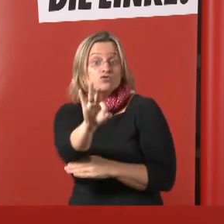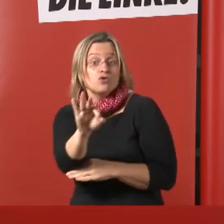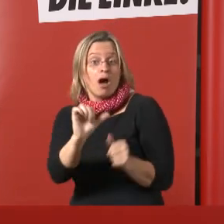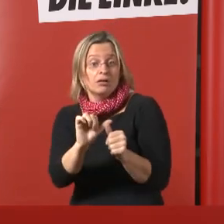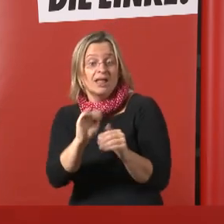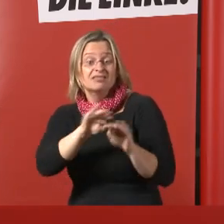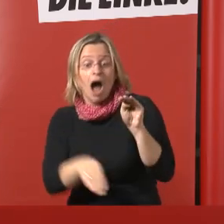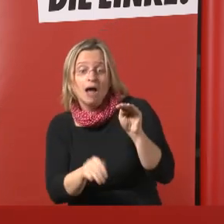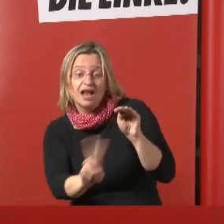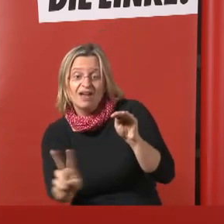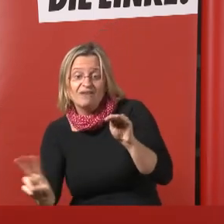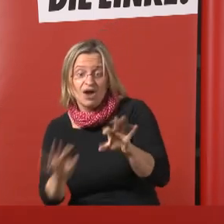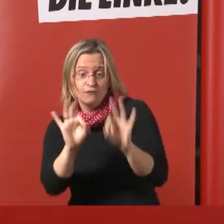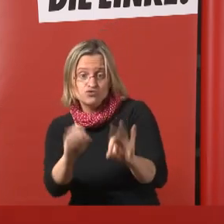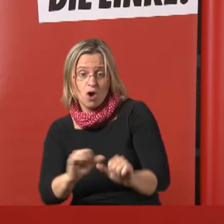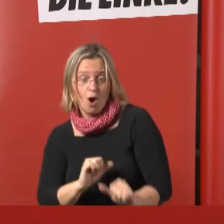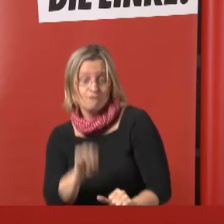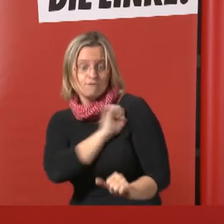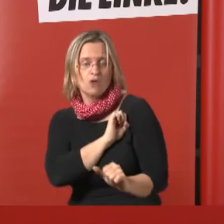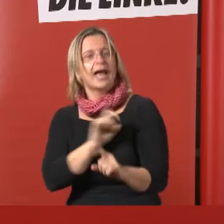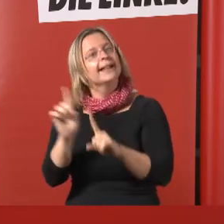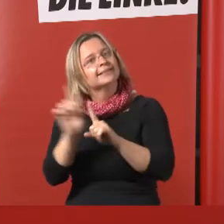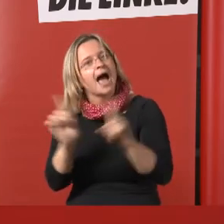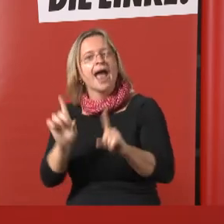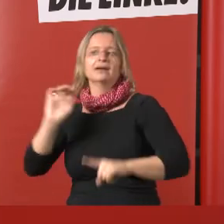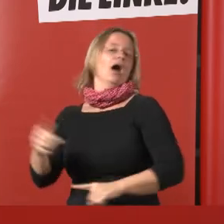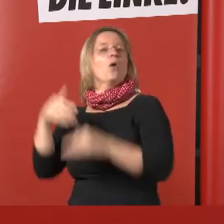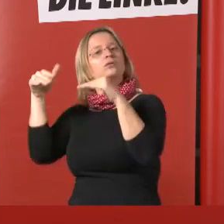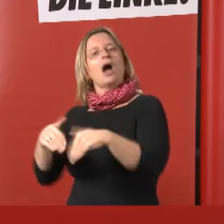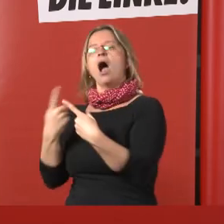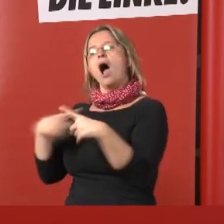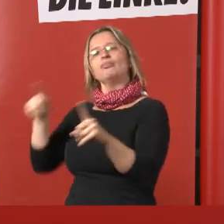eine Schule, die Kindern mit Beeinträchtigungen hilft, sondern auch hilft,